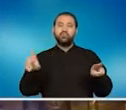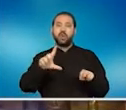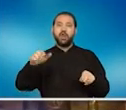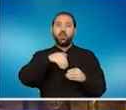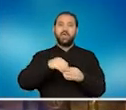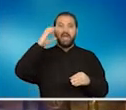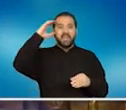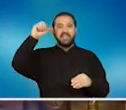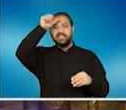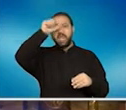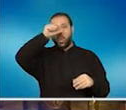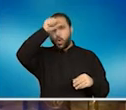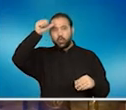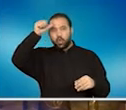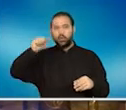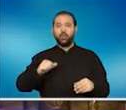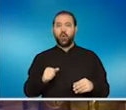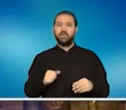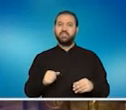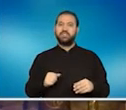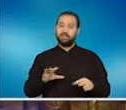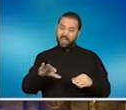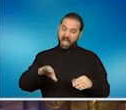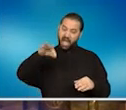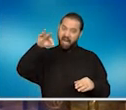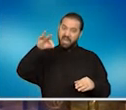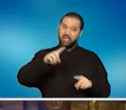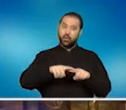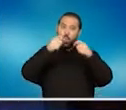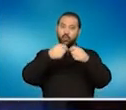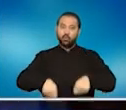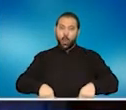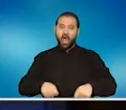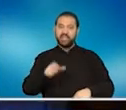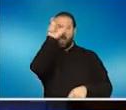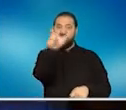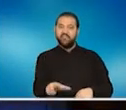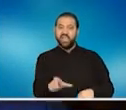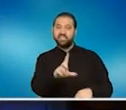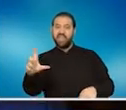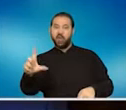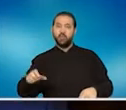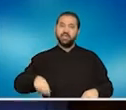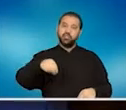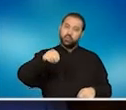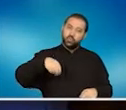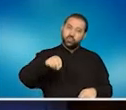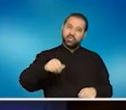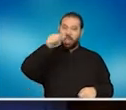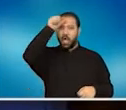în credința ortodoxă. Și alegându-și cu toată ființa sa